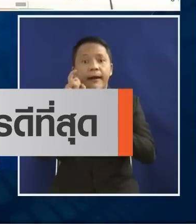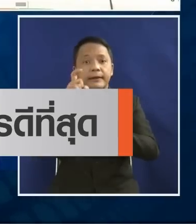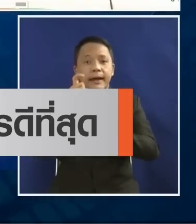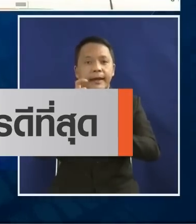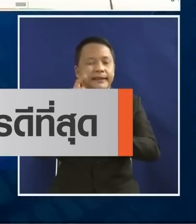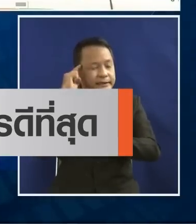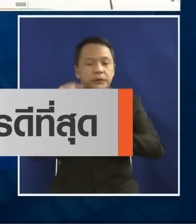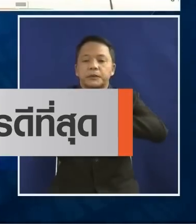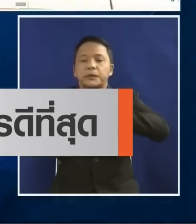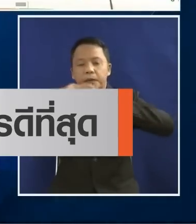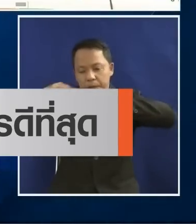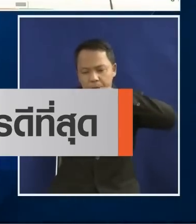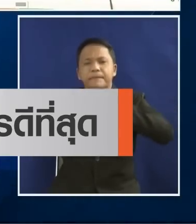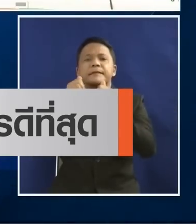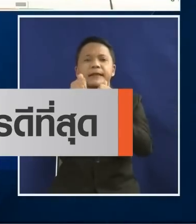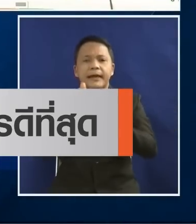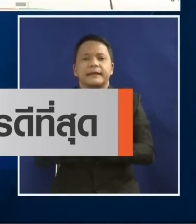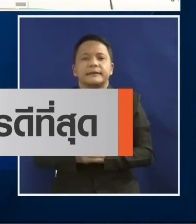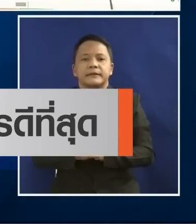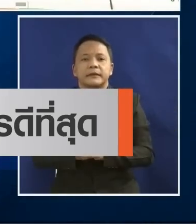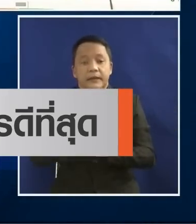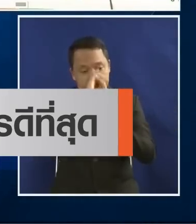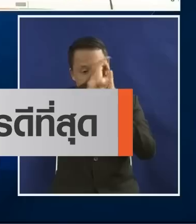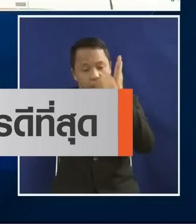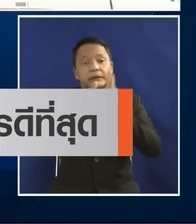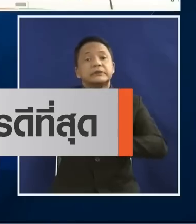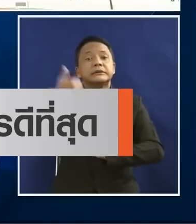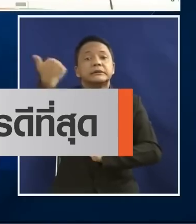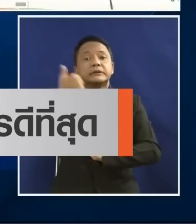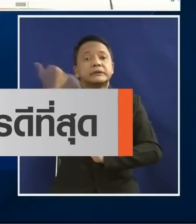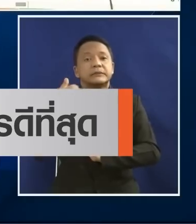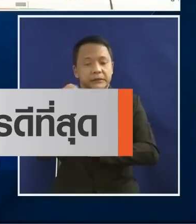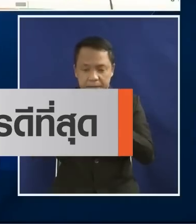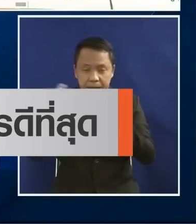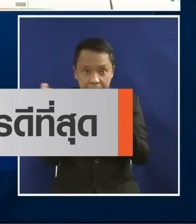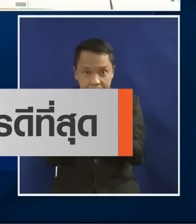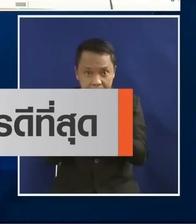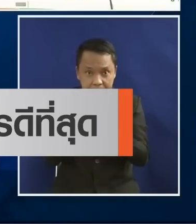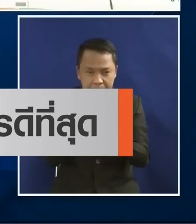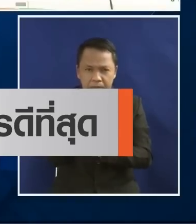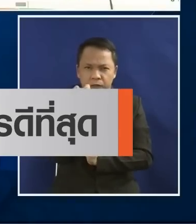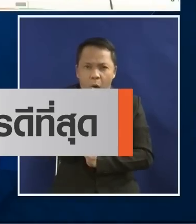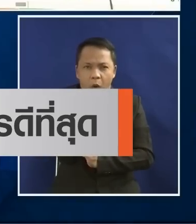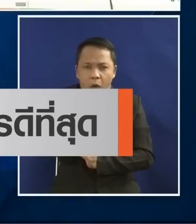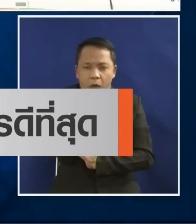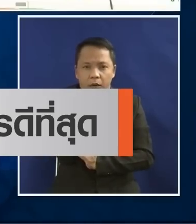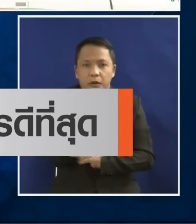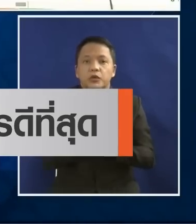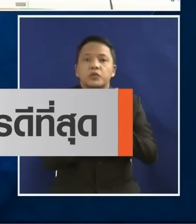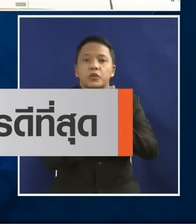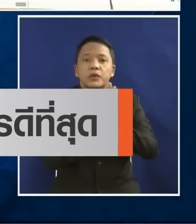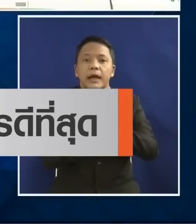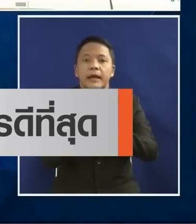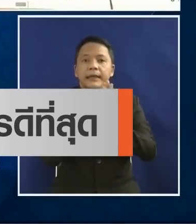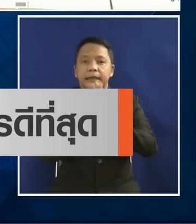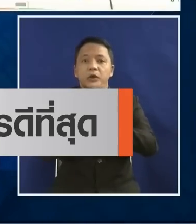นตัวหรือหากต้องใช้บริการรถสาธารณะต้องใส่หน้ากากอนามัยตลอดเวลางดการรับประทานอาหารเครื่องดื่มบนร